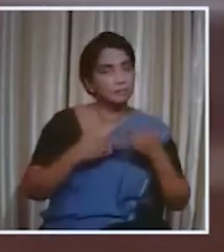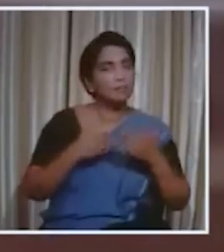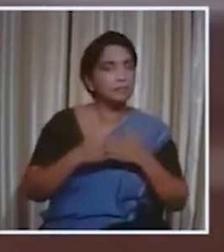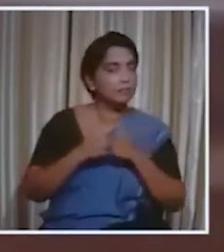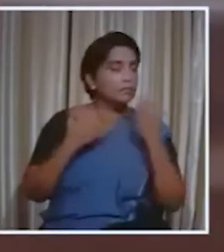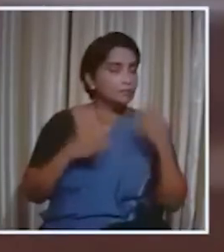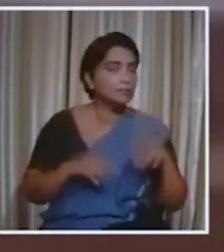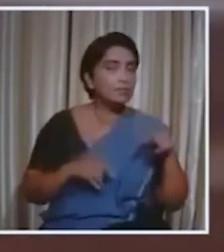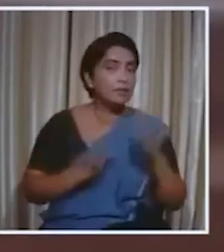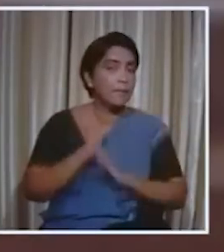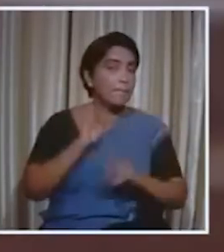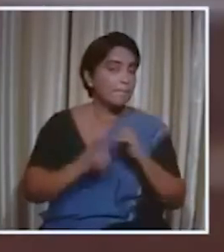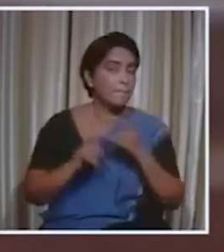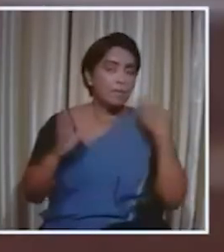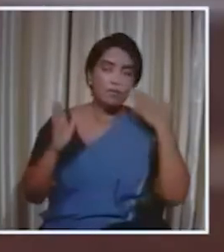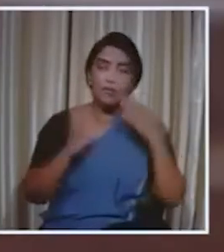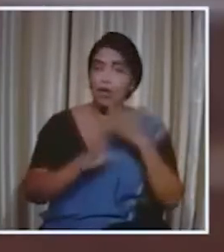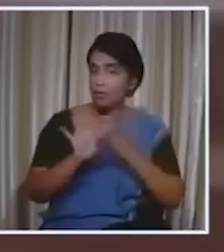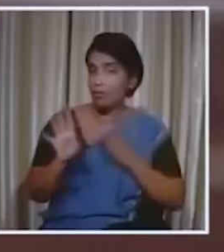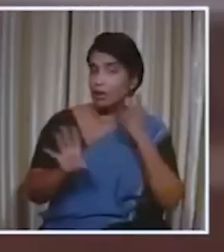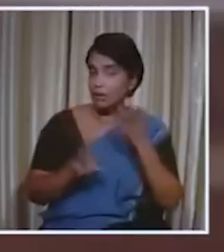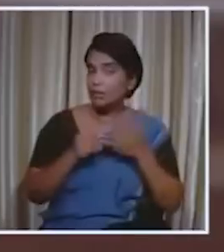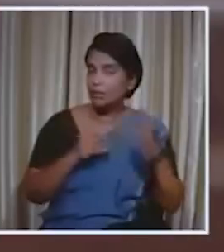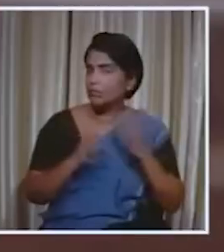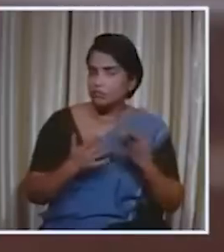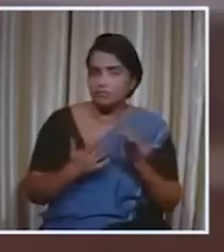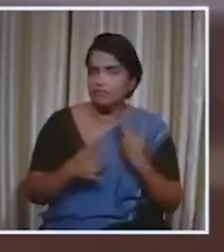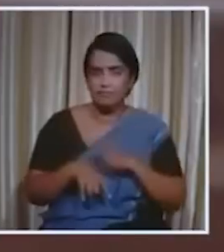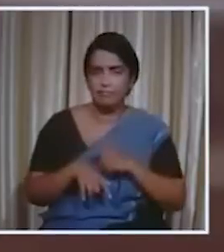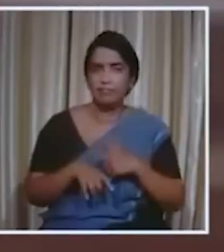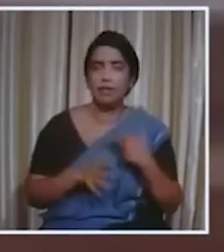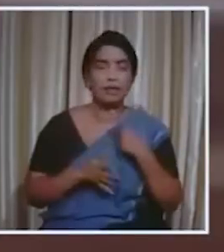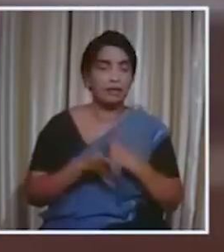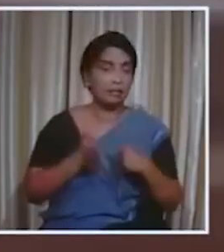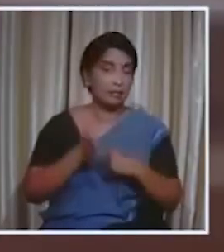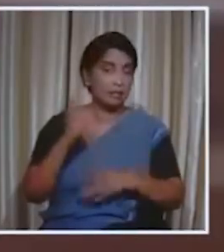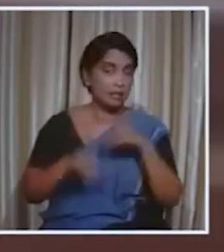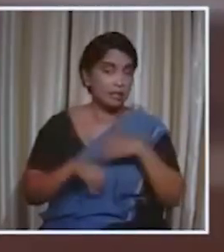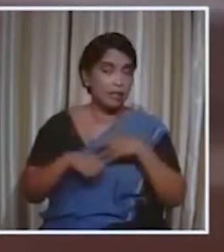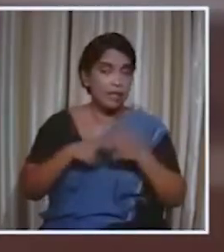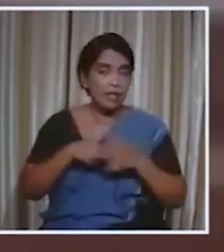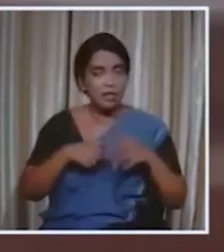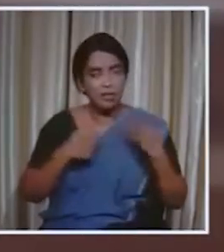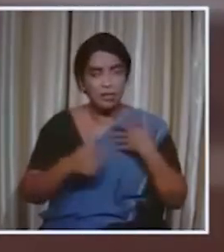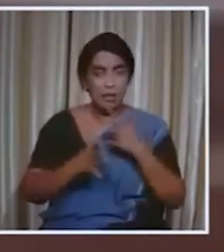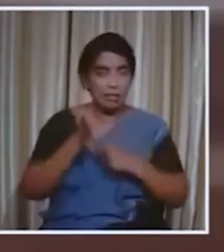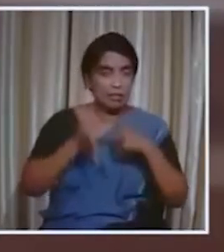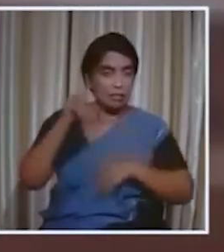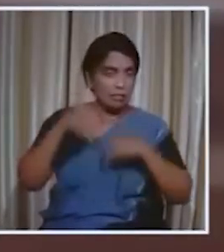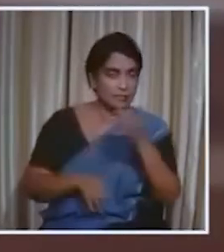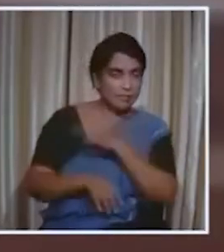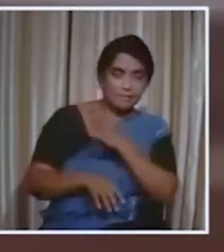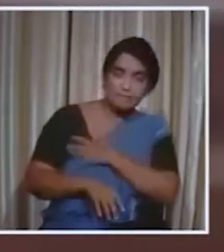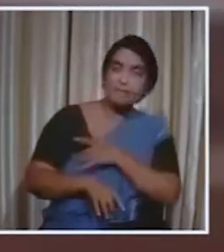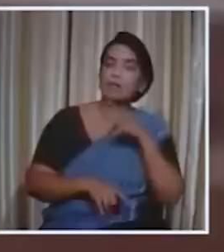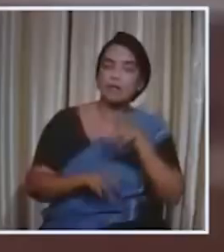කරලා තියෙනවා මේ අමාත්‍යාංශය හරහා මේ වර්ෂ දෙකට. කිසිම අවස්ථාවකදී දේශපාලන හේතු මත හෝ දේශපාලන පලි ගැනීම මත ඒ